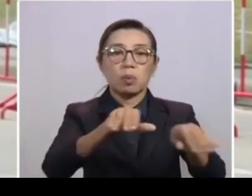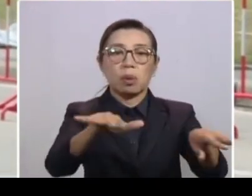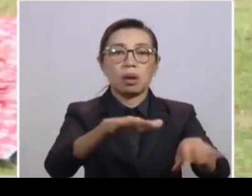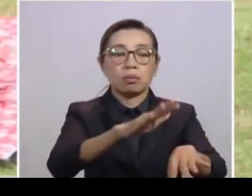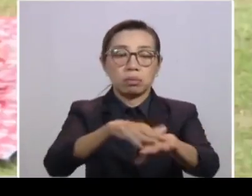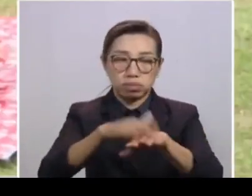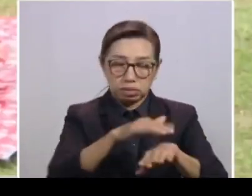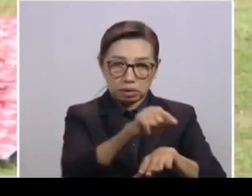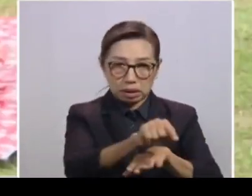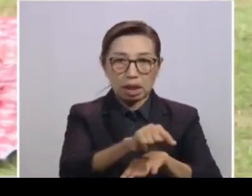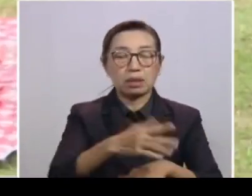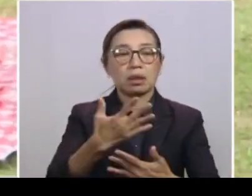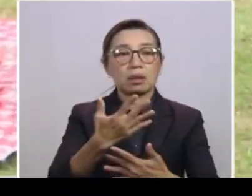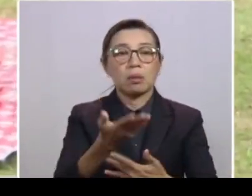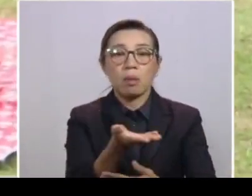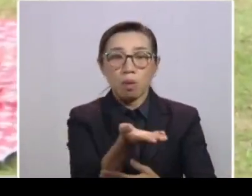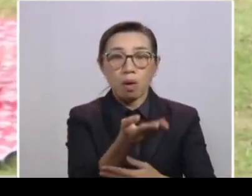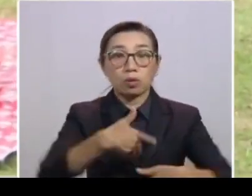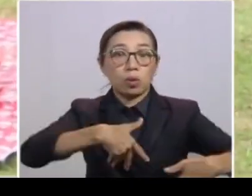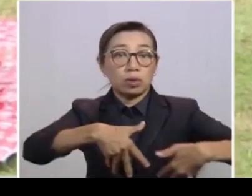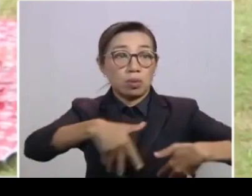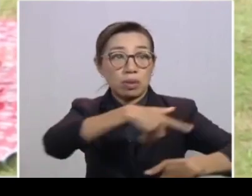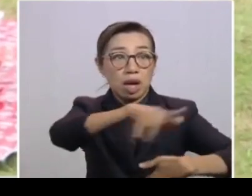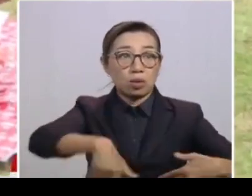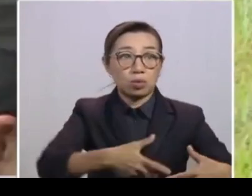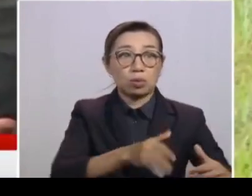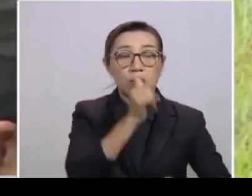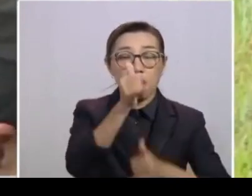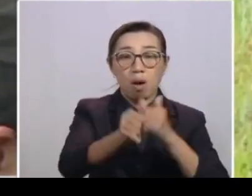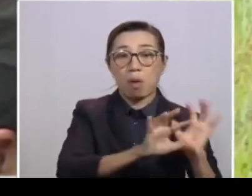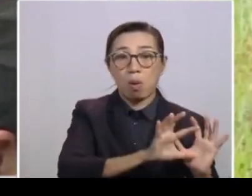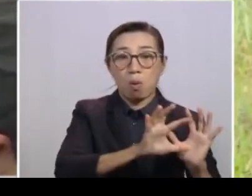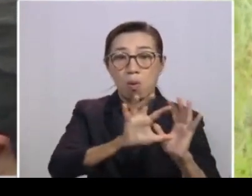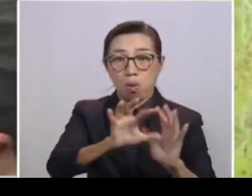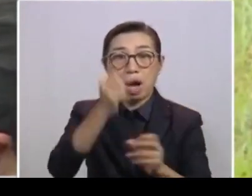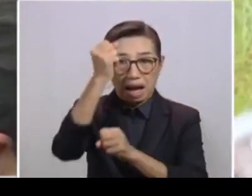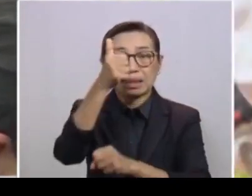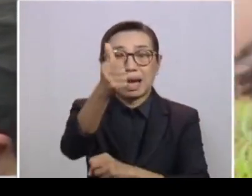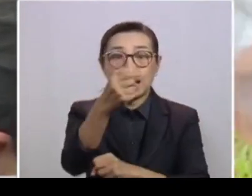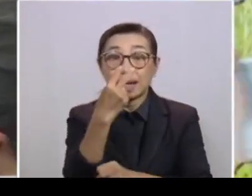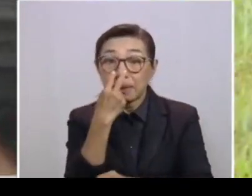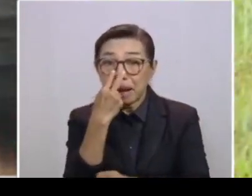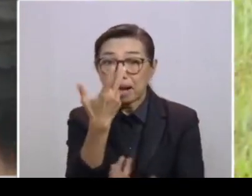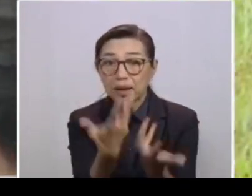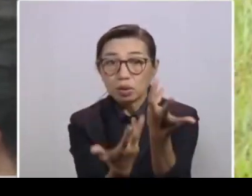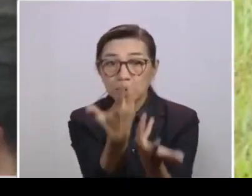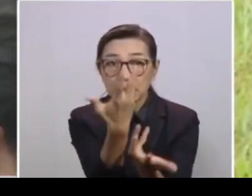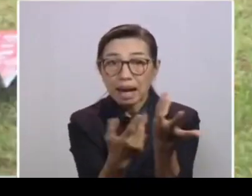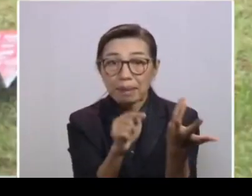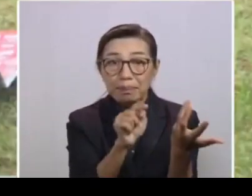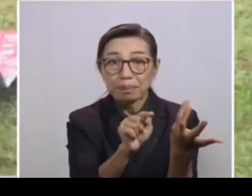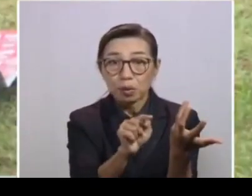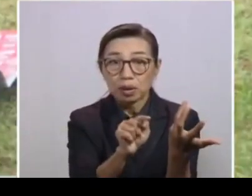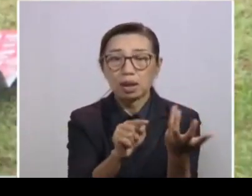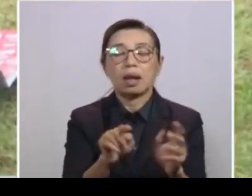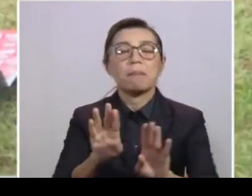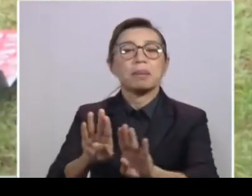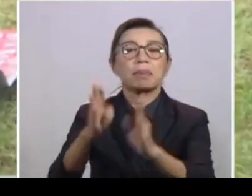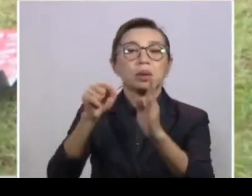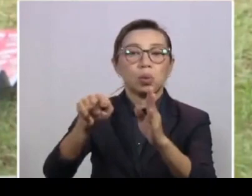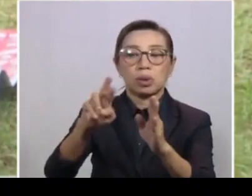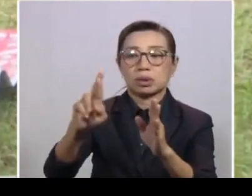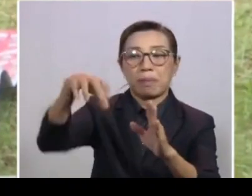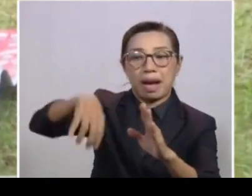นครบาลในเรื่องของประกาศการชุมนุมสาธารณะคุณผู้ชมจะเห็นว่าบริเวณตรงสนามหญ้านะฮะตรงนี้จะเป็นประตูทางเข้า